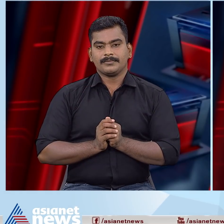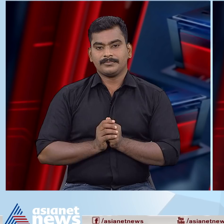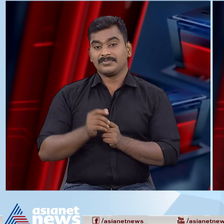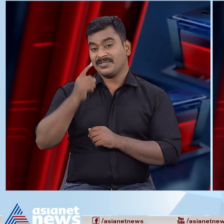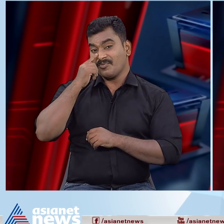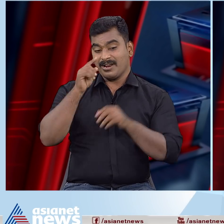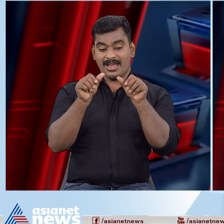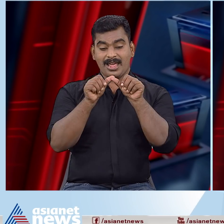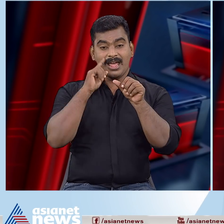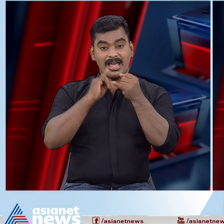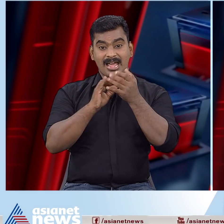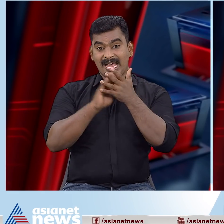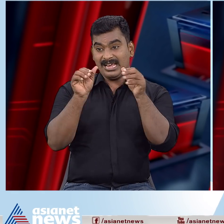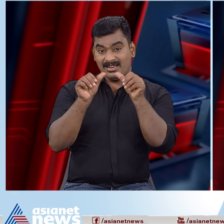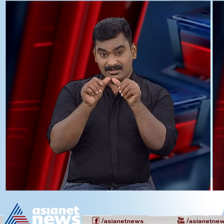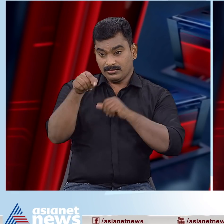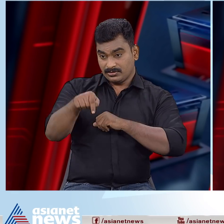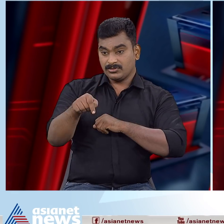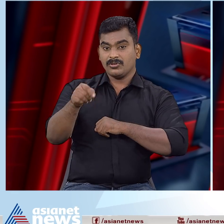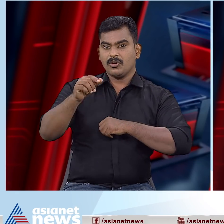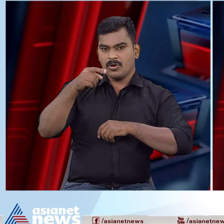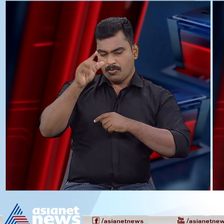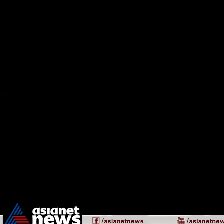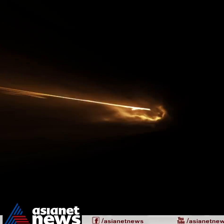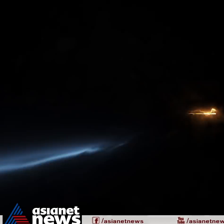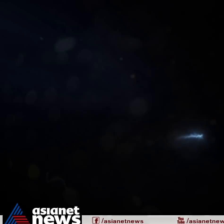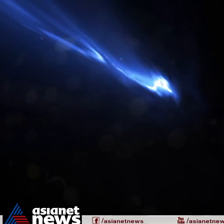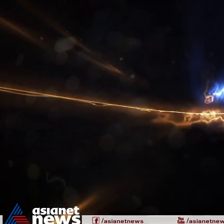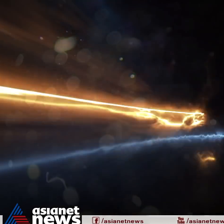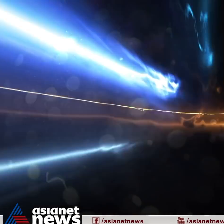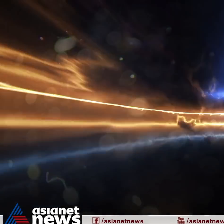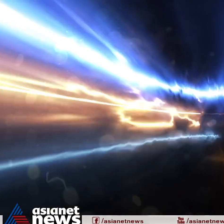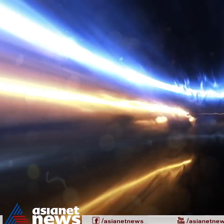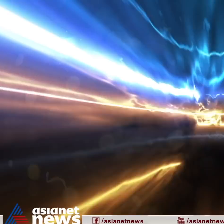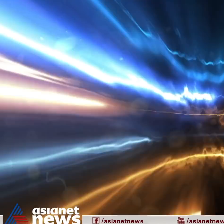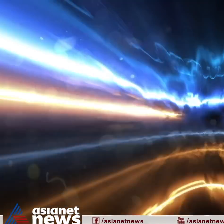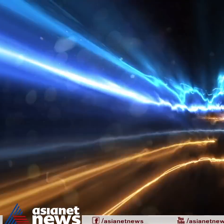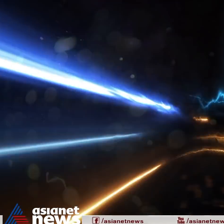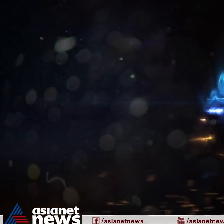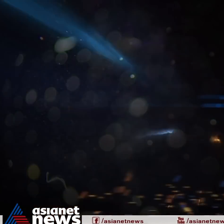ചലച്ചിത്ര പ്രവർത്തക ഐഷ സുൽത്താന ചോദ്യം ചെയ്യലിന് ഹാജരായി.